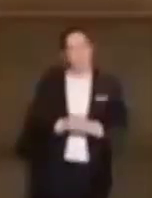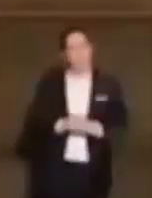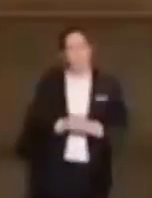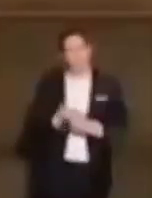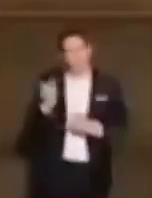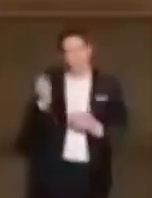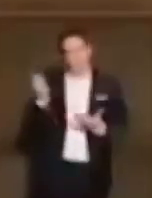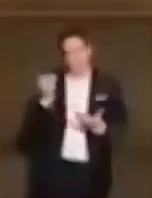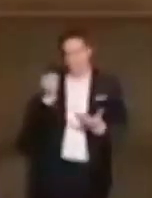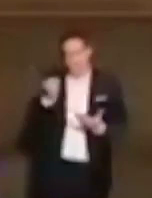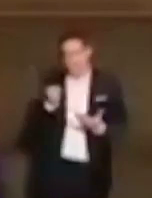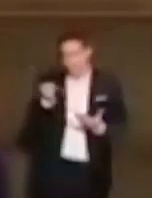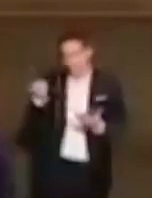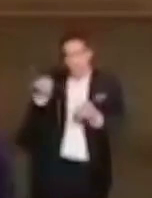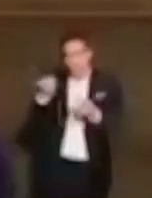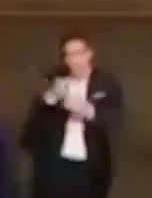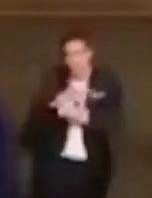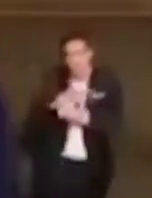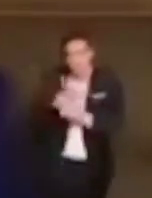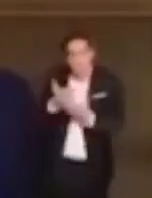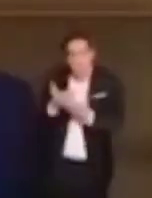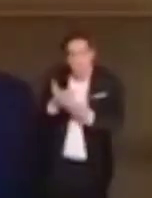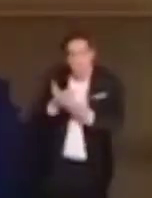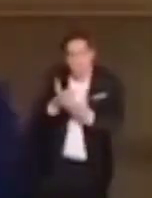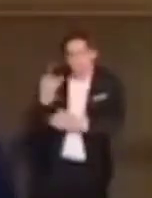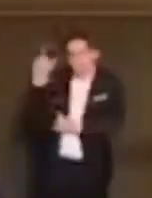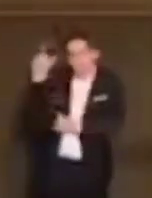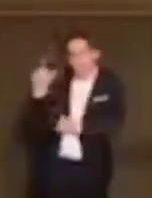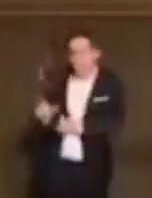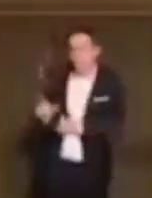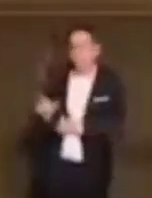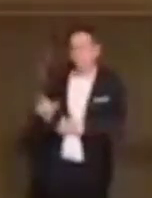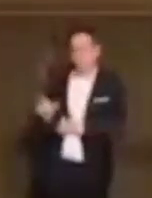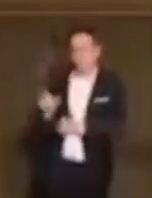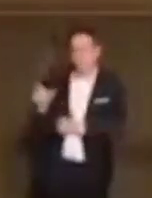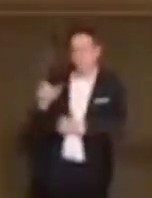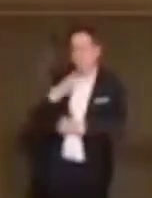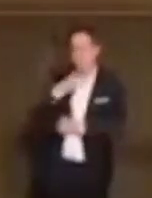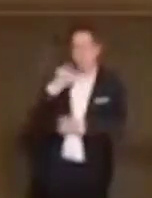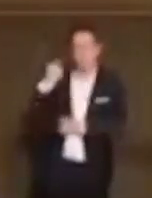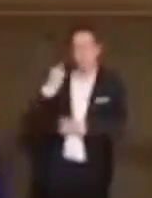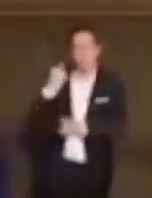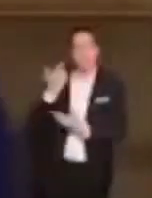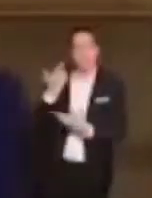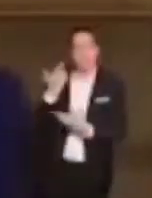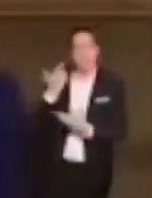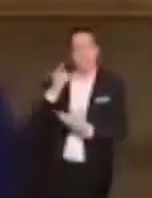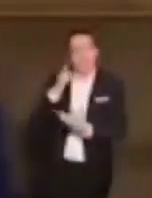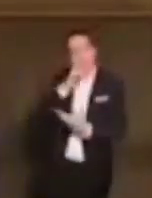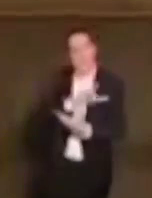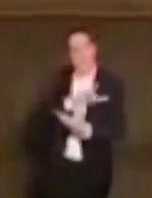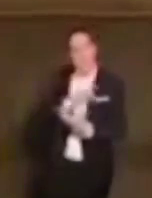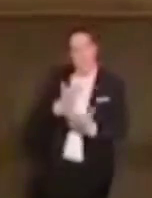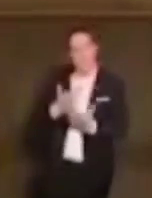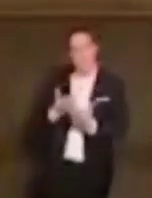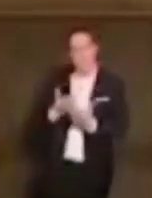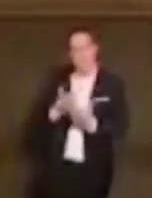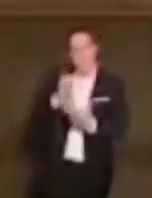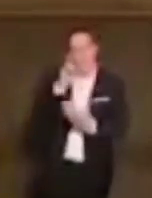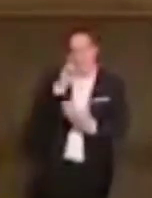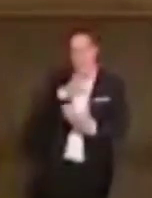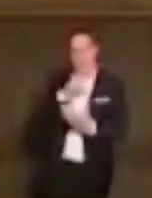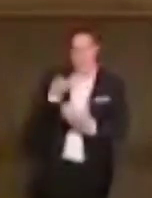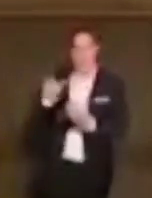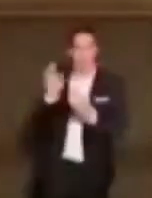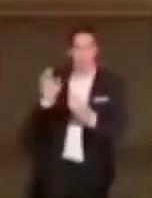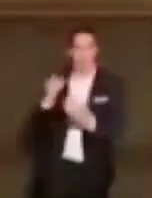و به او می گوید: تو گمان می کنی که پیامبر هستی؟ کیست که به محمد شک می کند و به